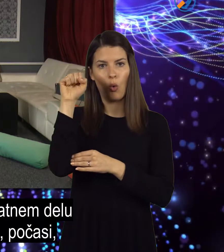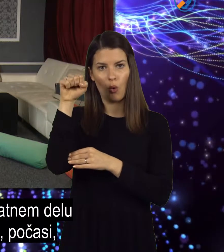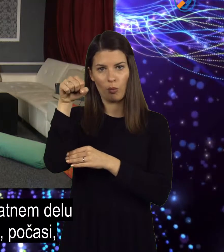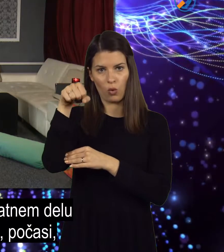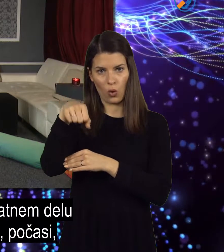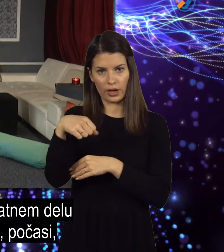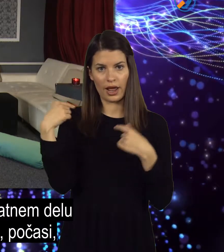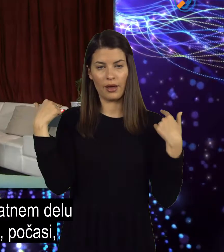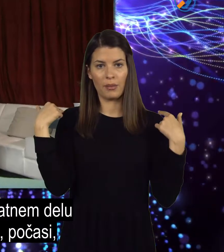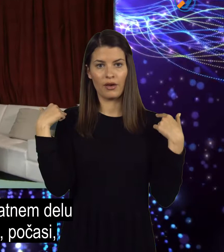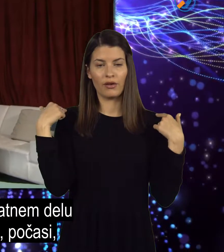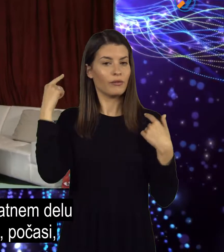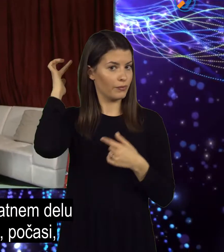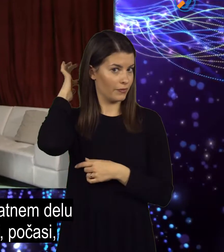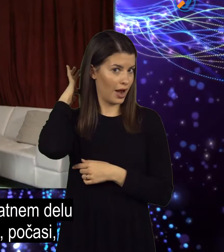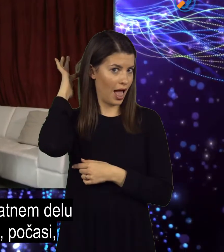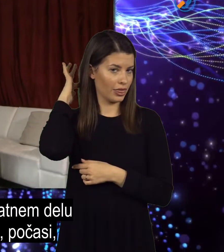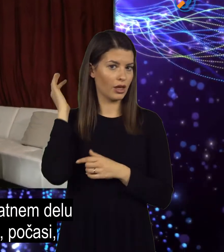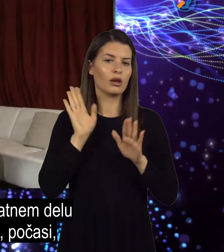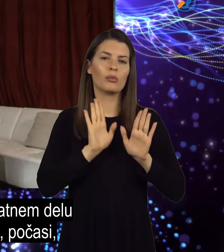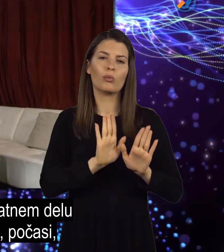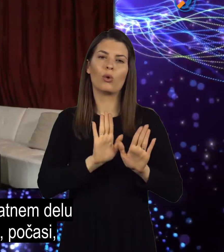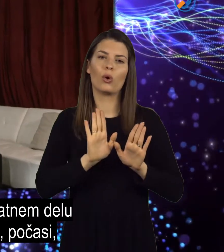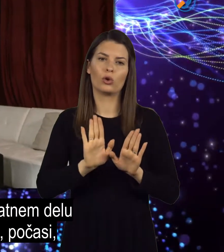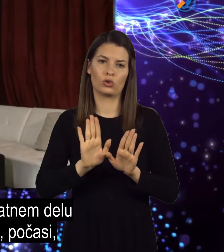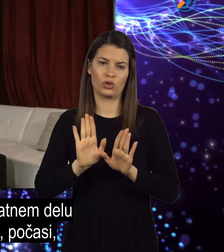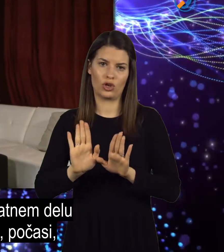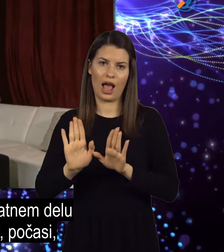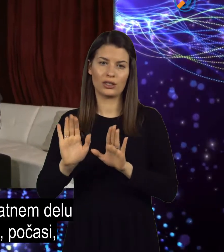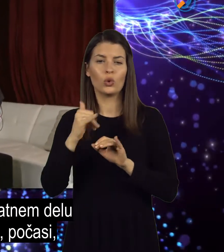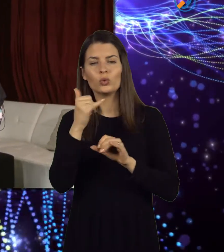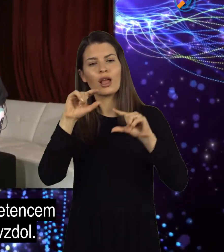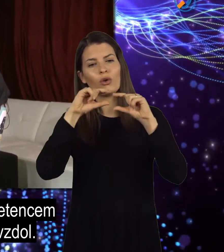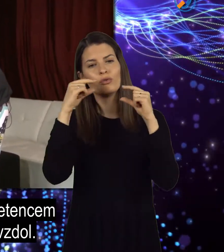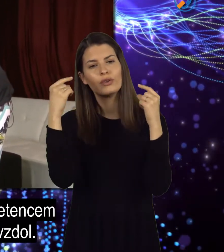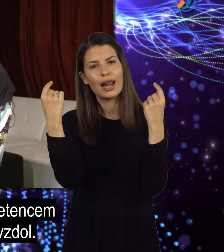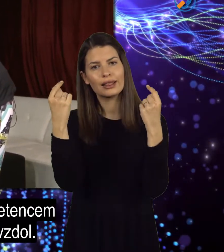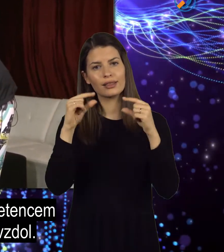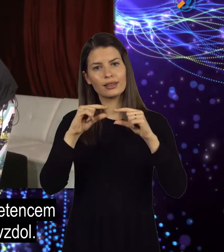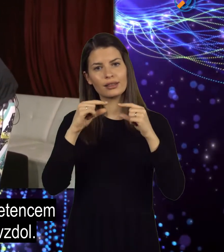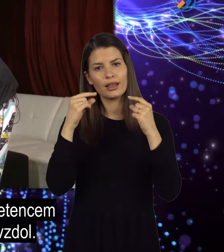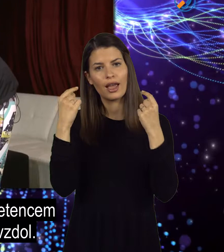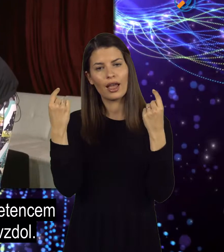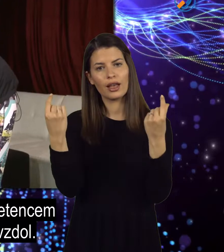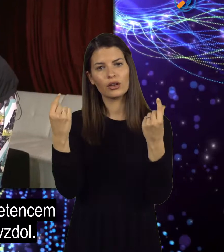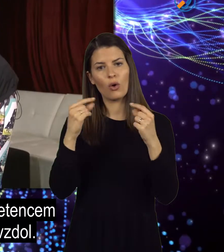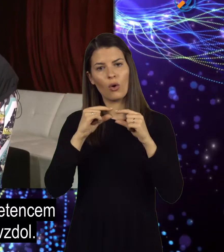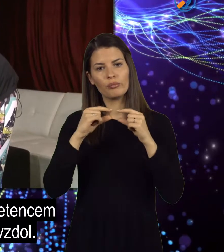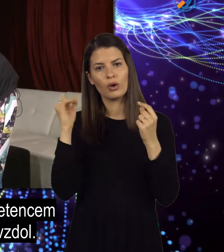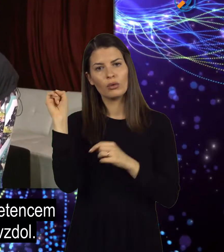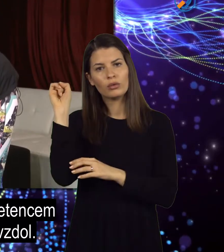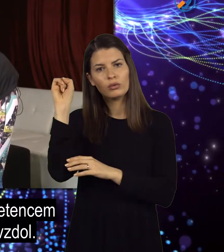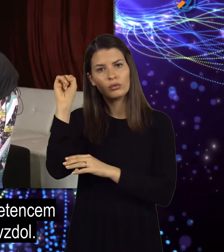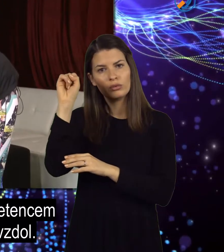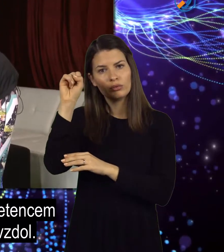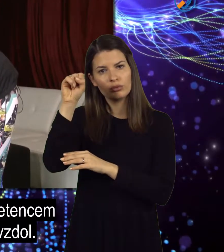se upognem v vratnem delu hrbta in počasi, vretence za vretencem